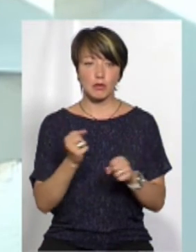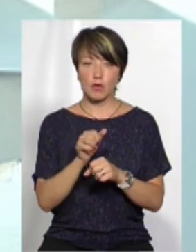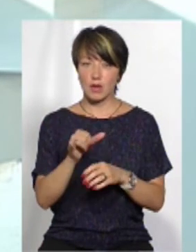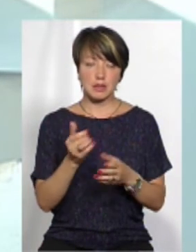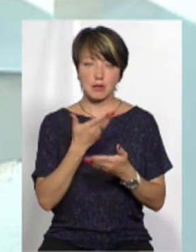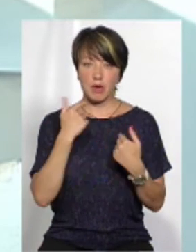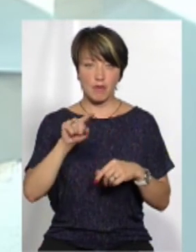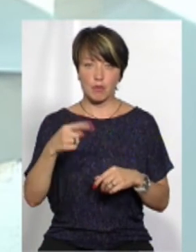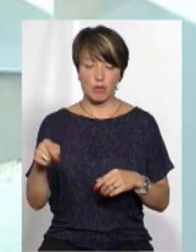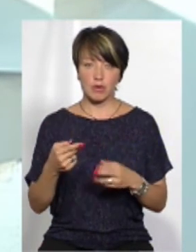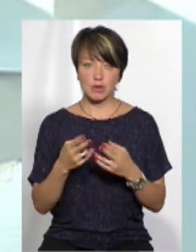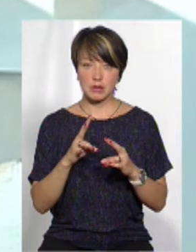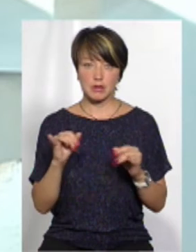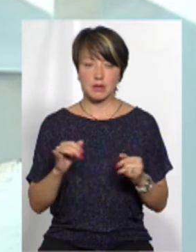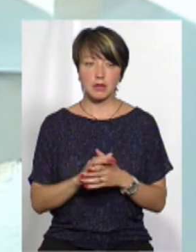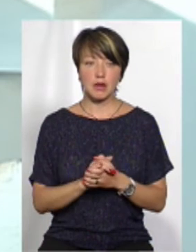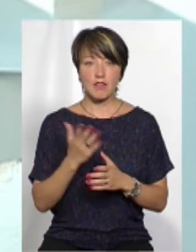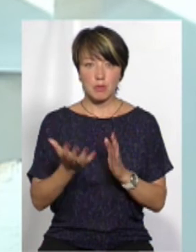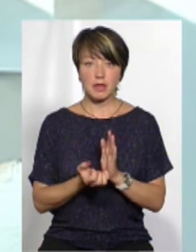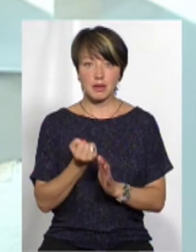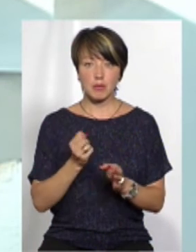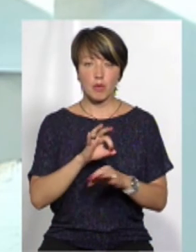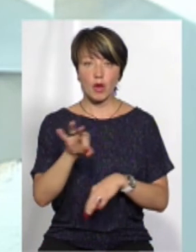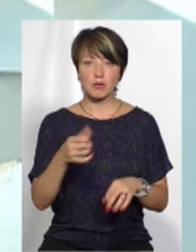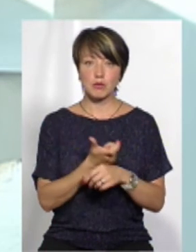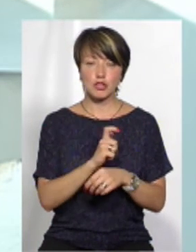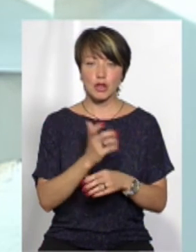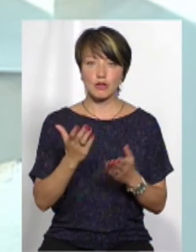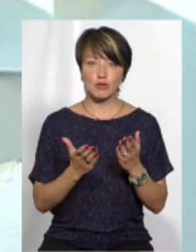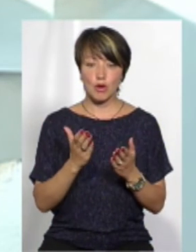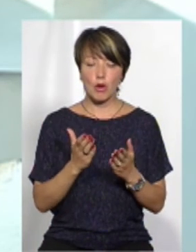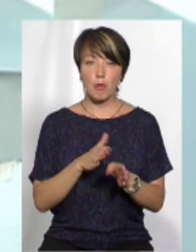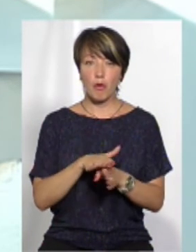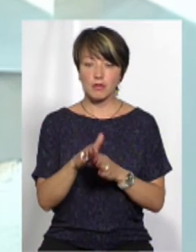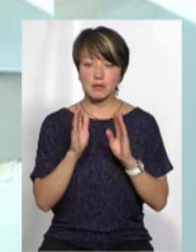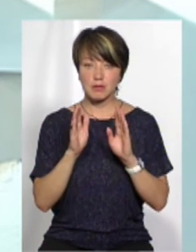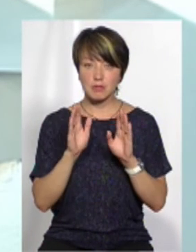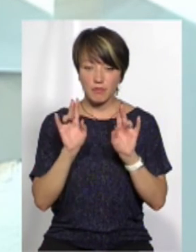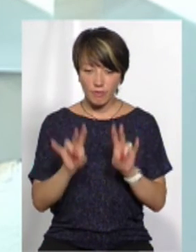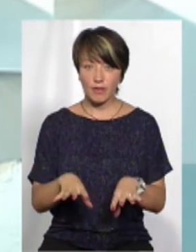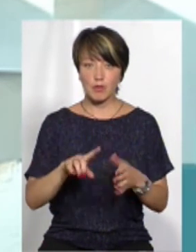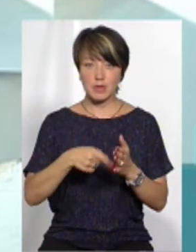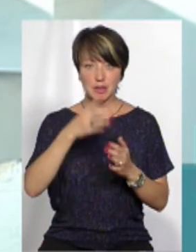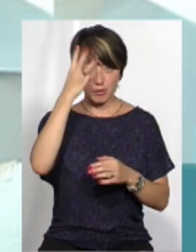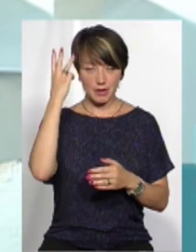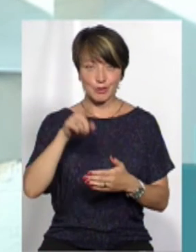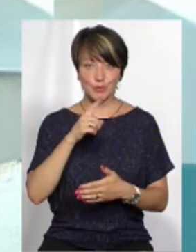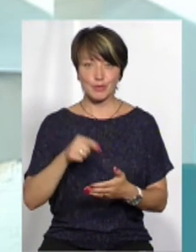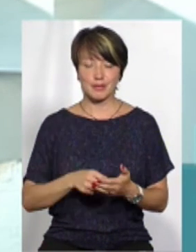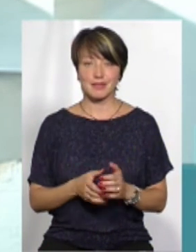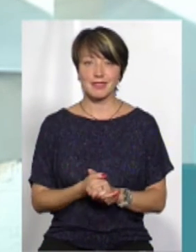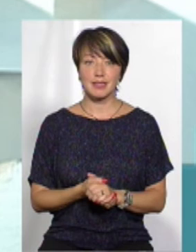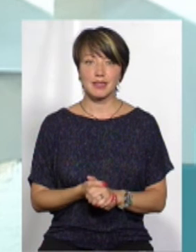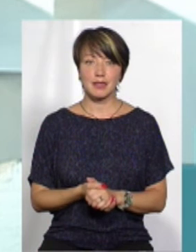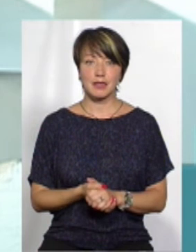вас немає ніяких таких умов, але ви підтримуєте якось проєкти більше, якщо вони повністю локалізуються у місті Хмельницькому?